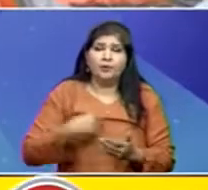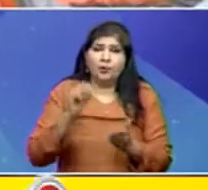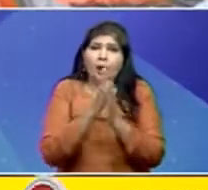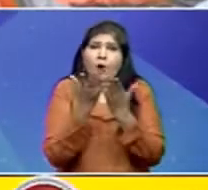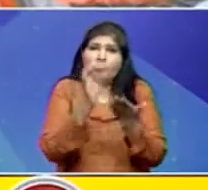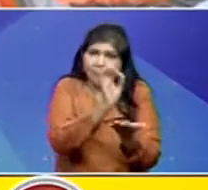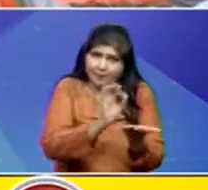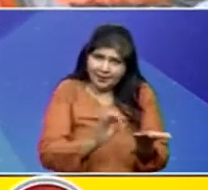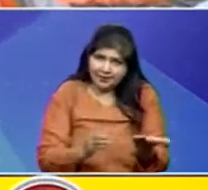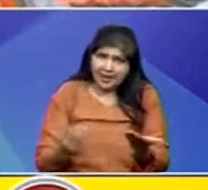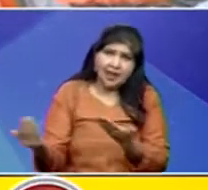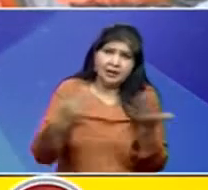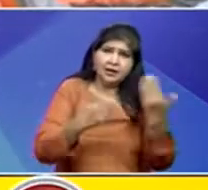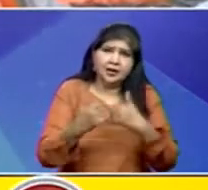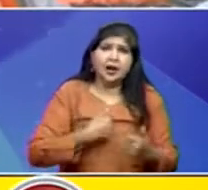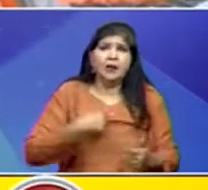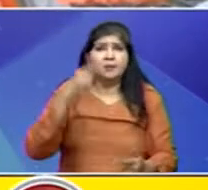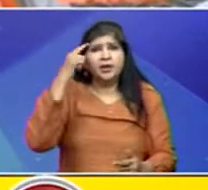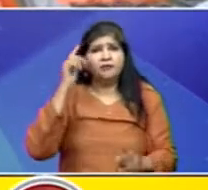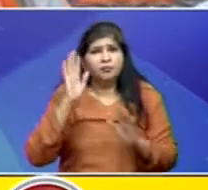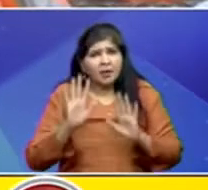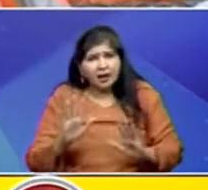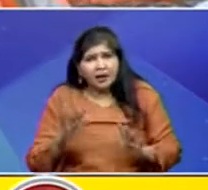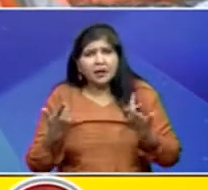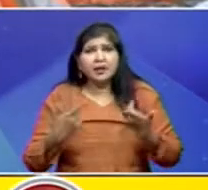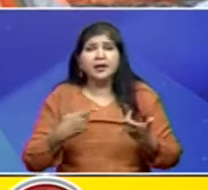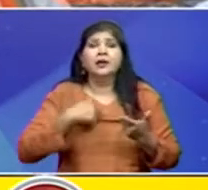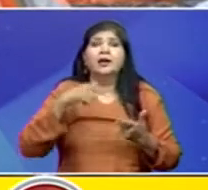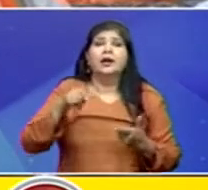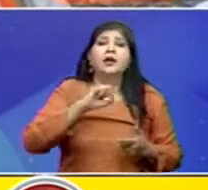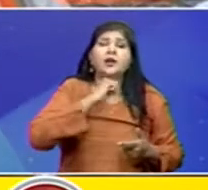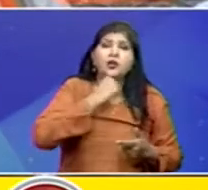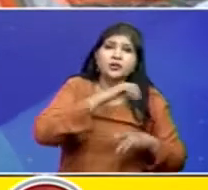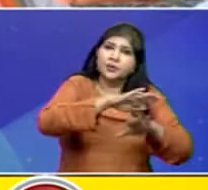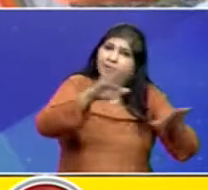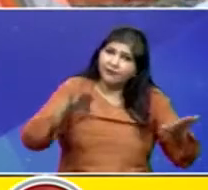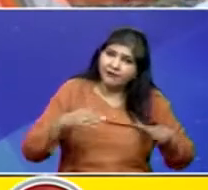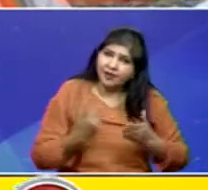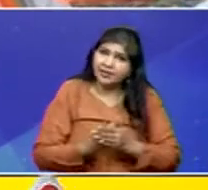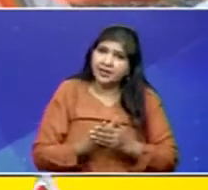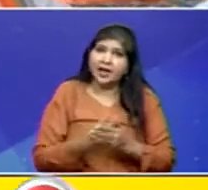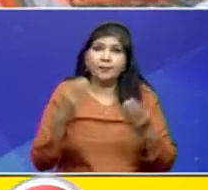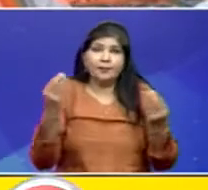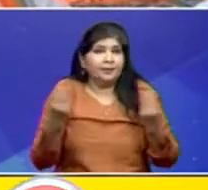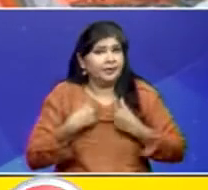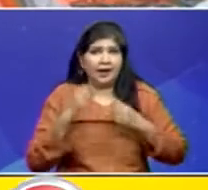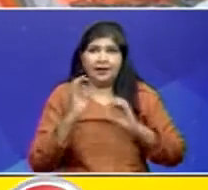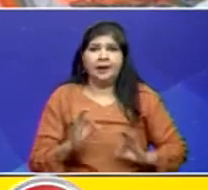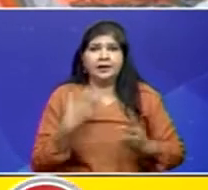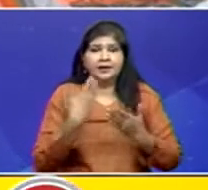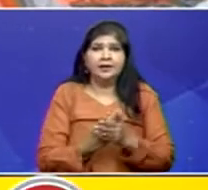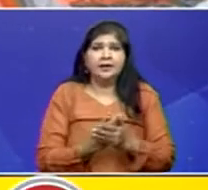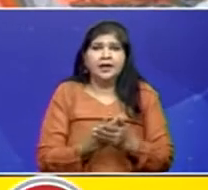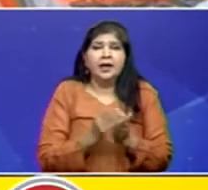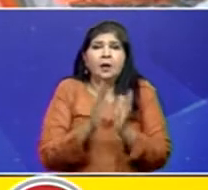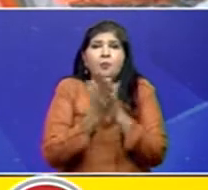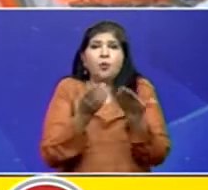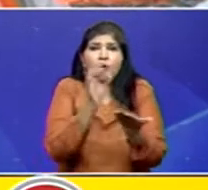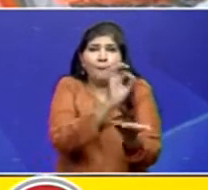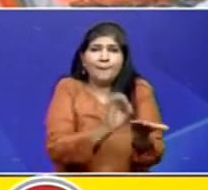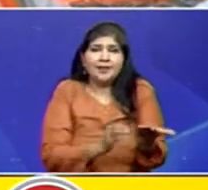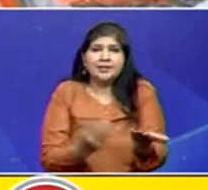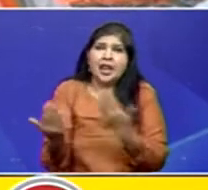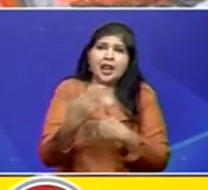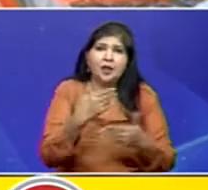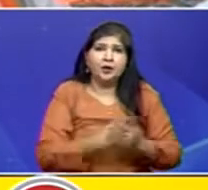हैं आपको कितनी जहनकरी हैं मेरे नवजवान साथियों आप तयार हैं कागेज कलम हाप में ले लिया